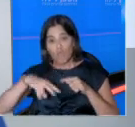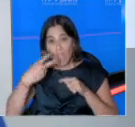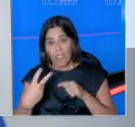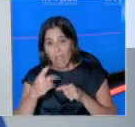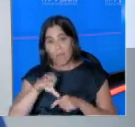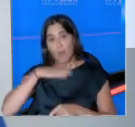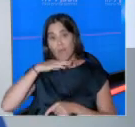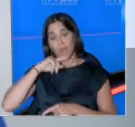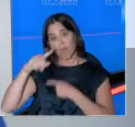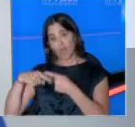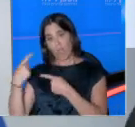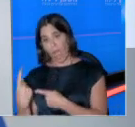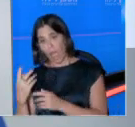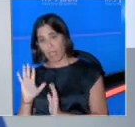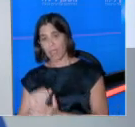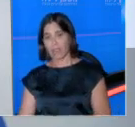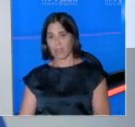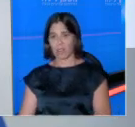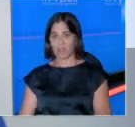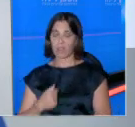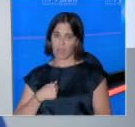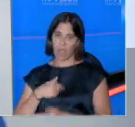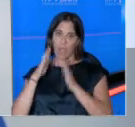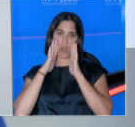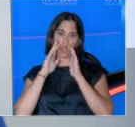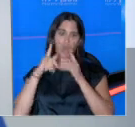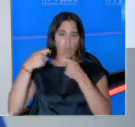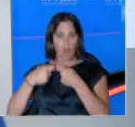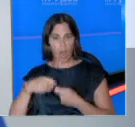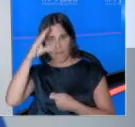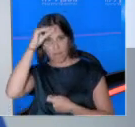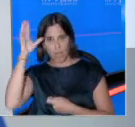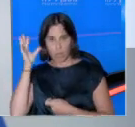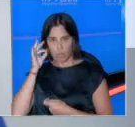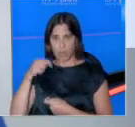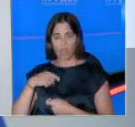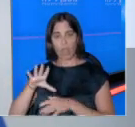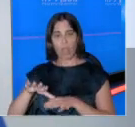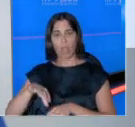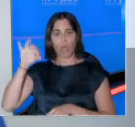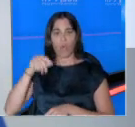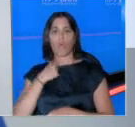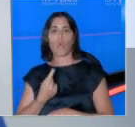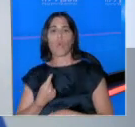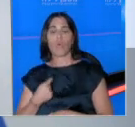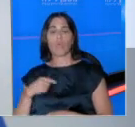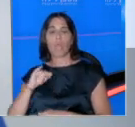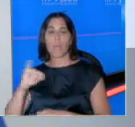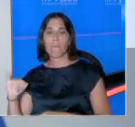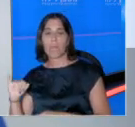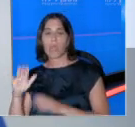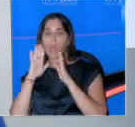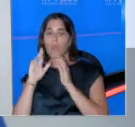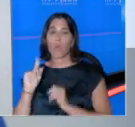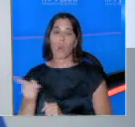ולא מספיקה לו שנה אחת. אני קורא לחברות ולחברים שנבחרו בקולות הימין, אני קורא